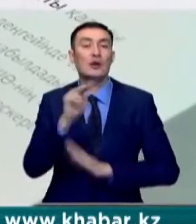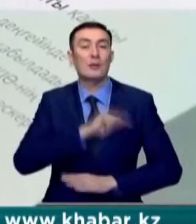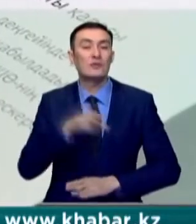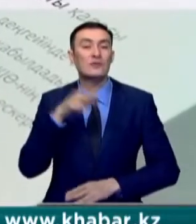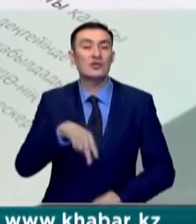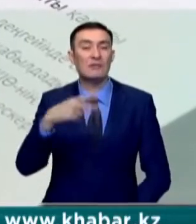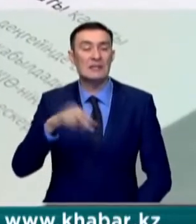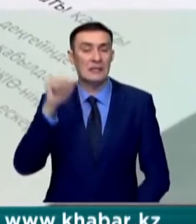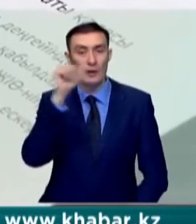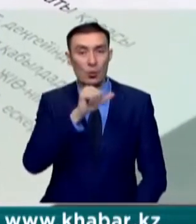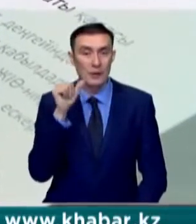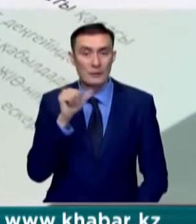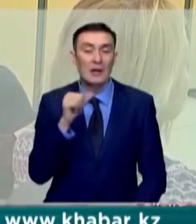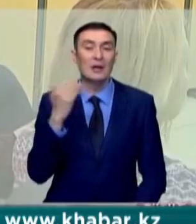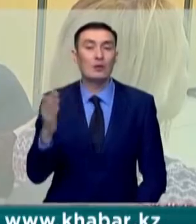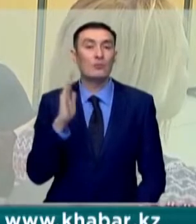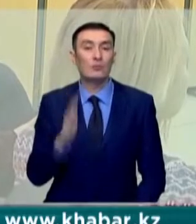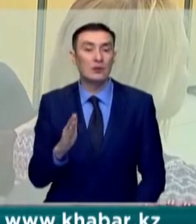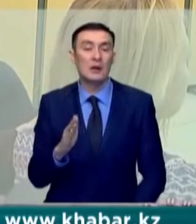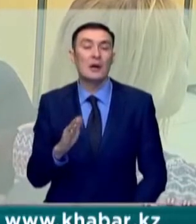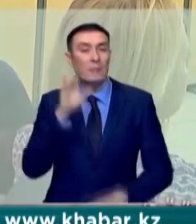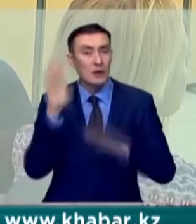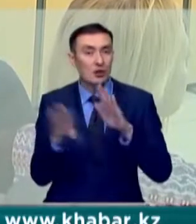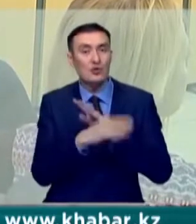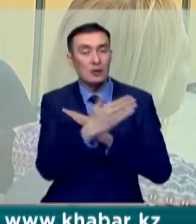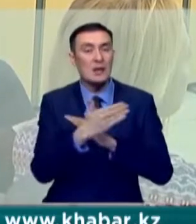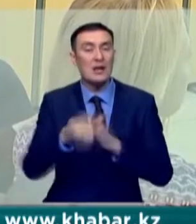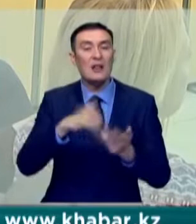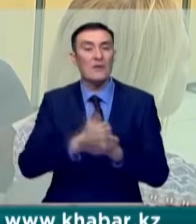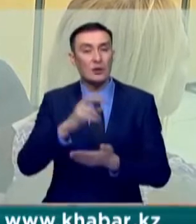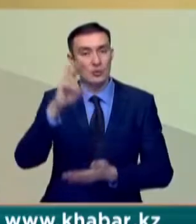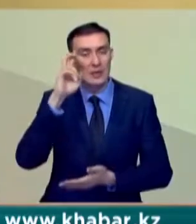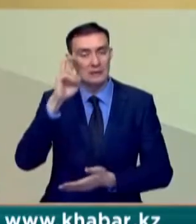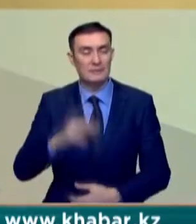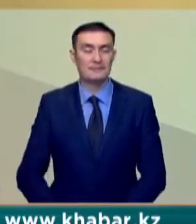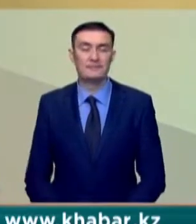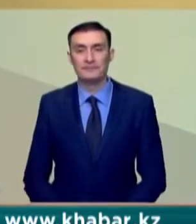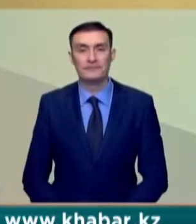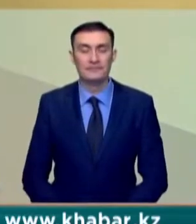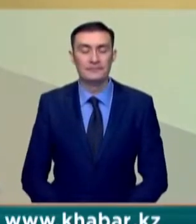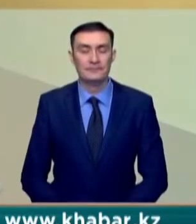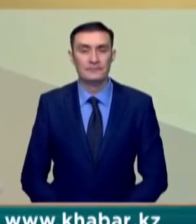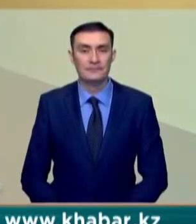с 2020 года. И оно будет подотчетно президенту страны.